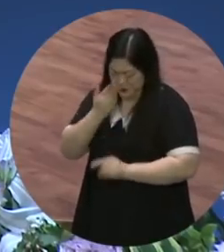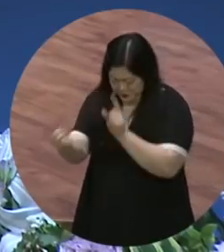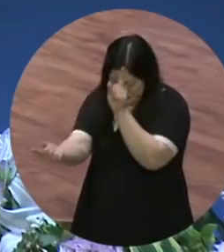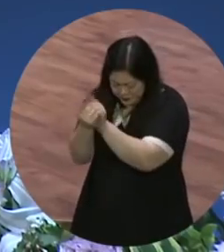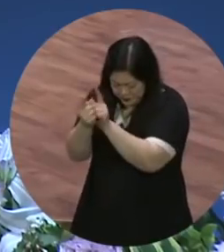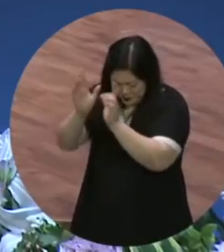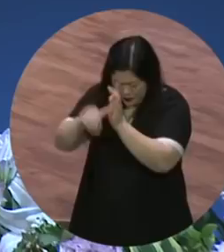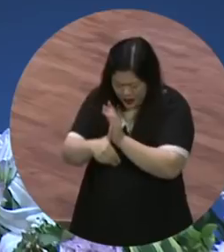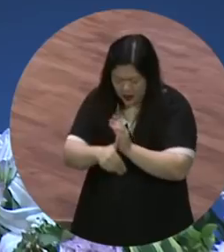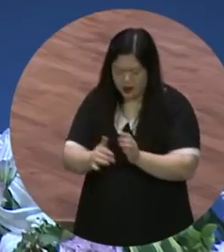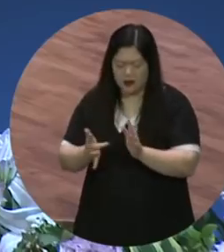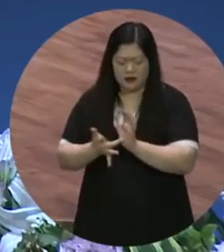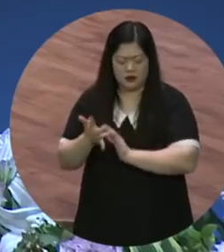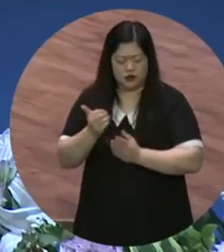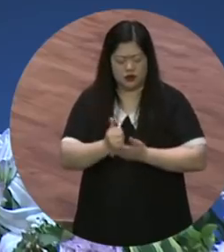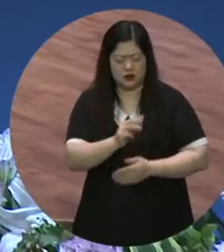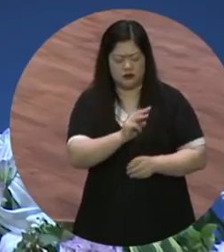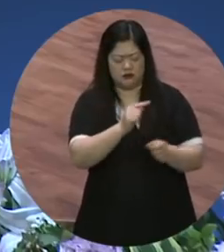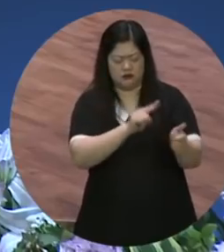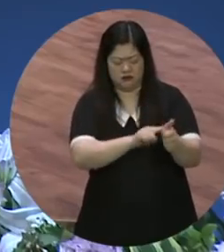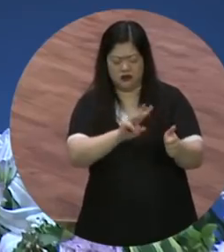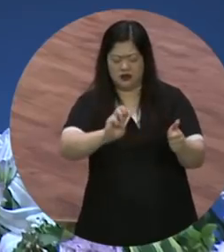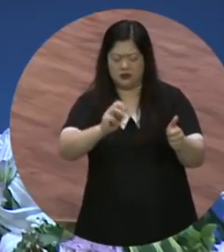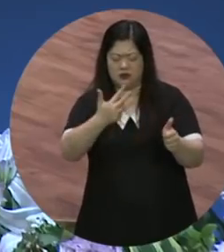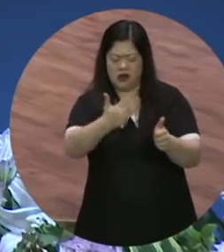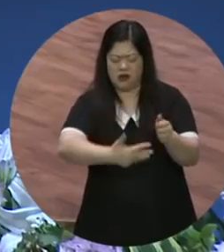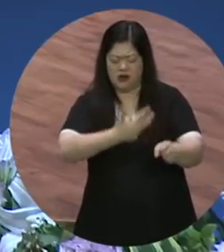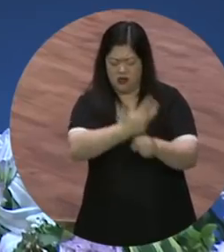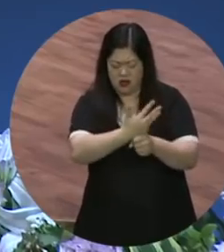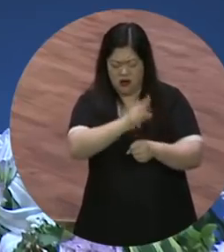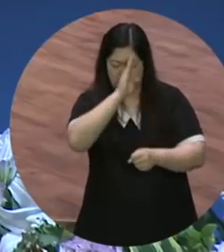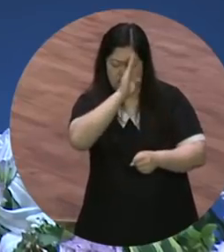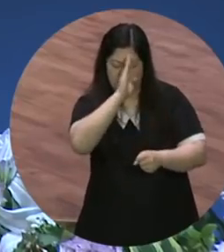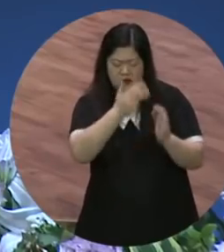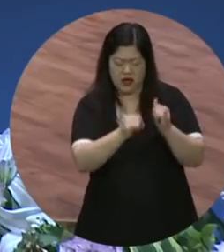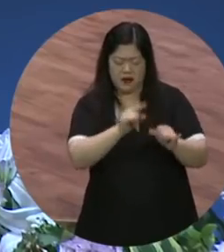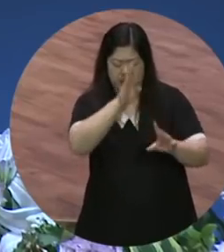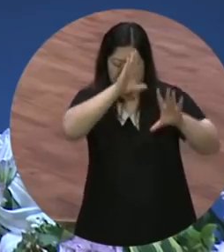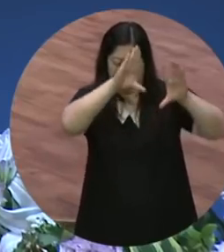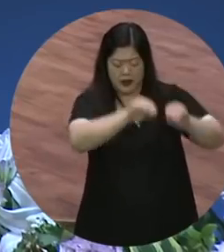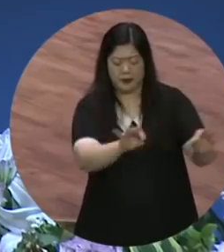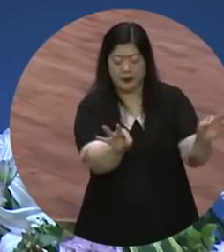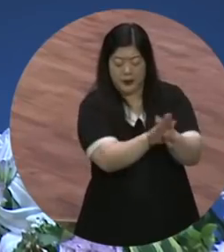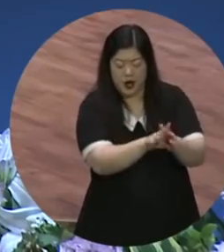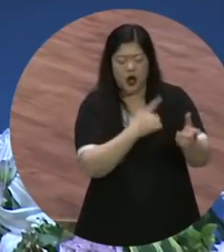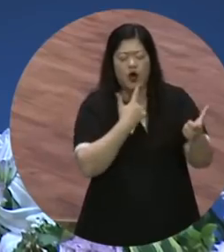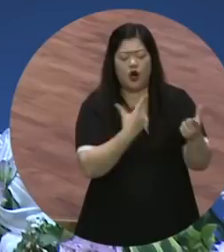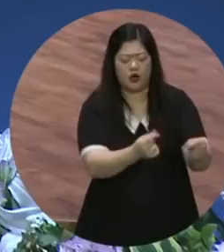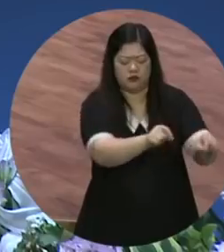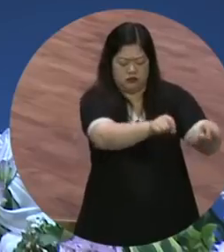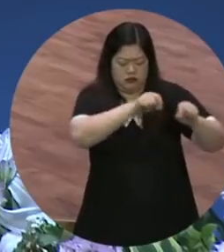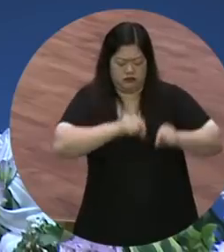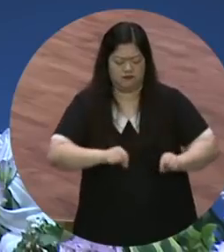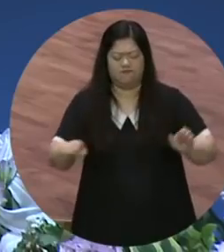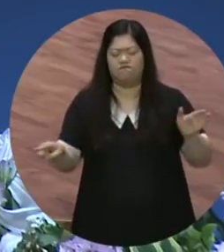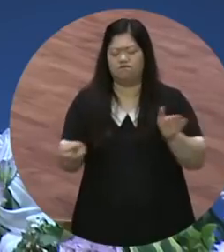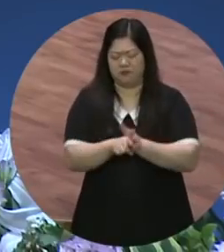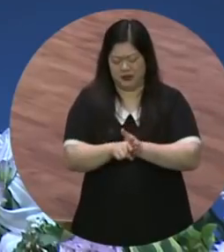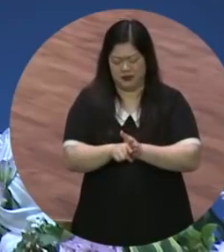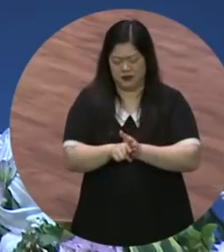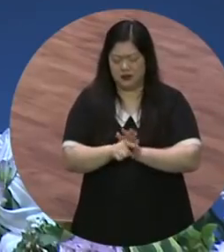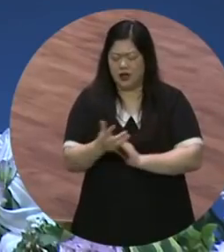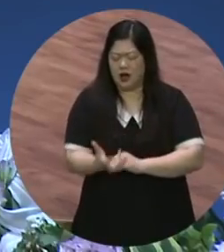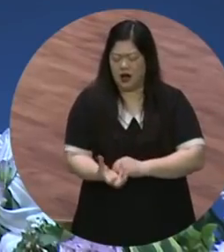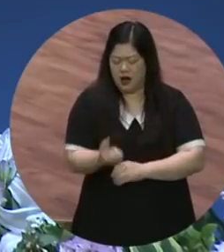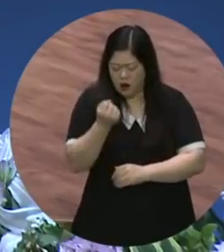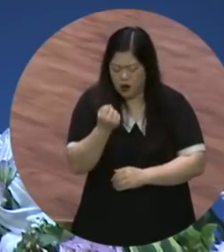병자를 치유하신 그리스도의 능력이 우리 개인의 육체와 우리 삶에 임할 줄 믿사오니 그 믿음으로 나가는 모든